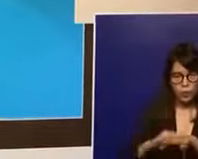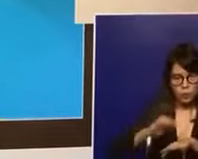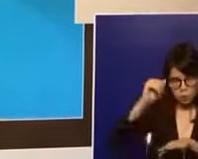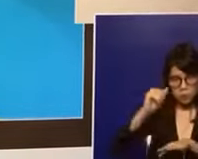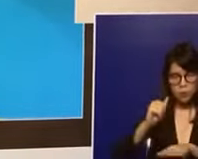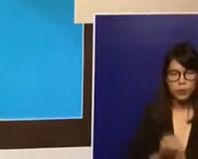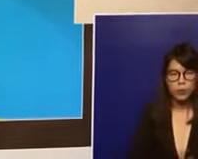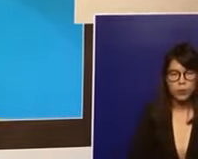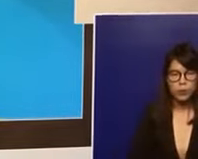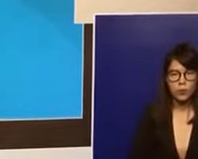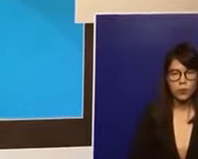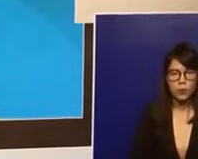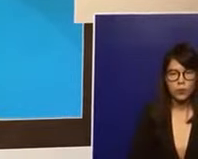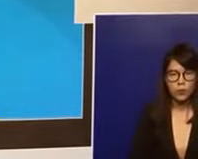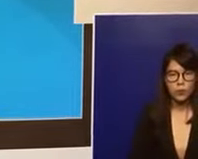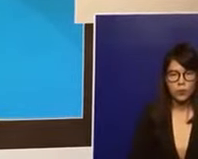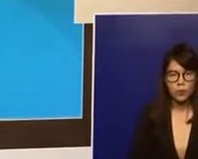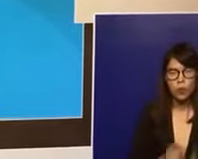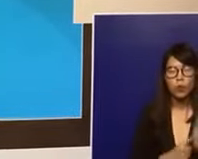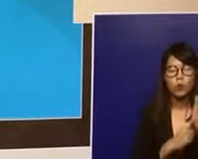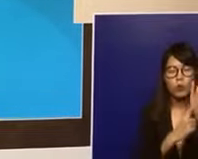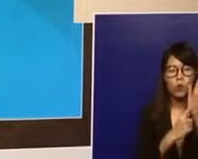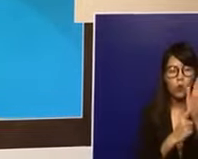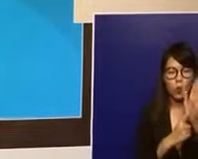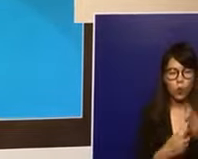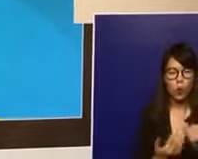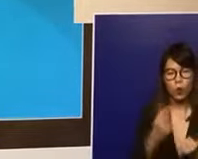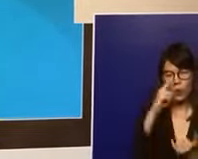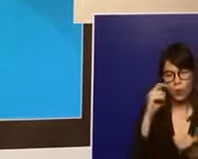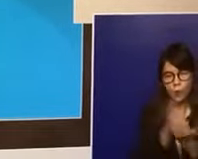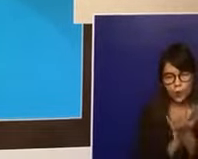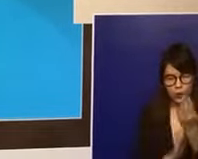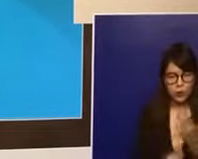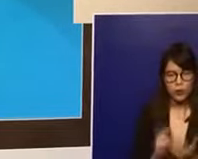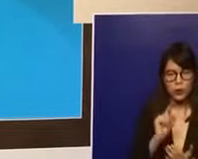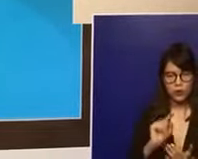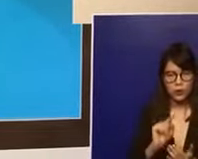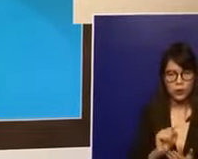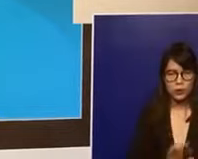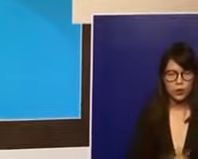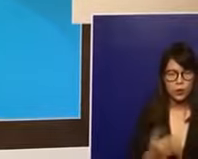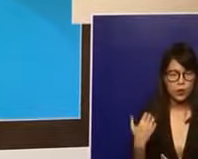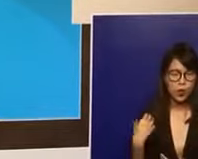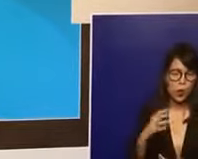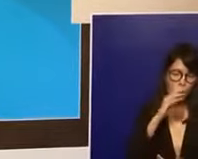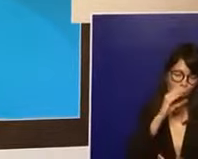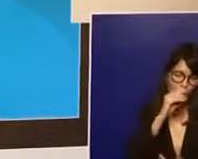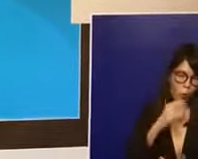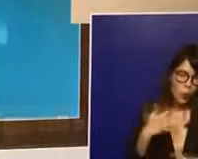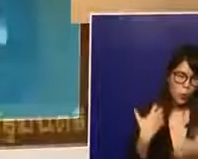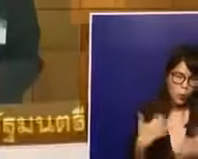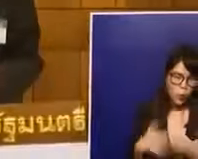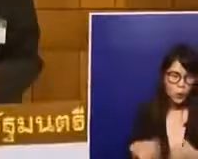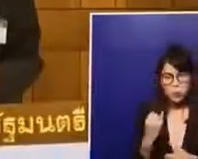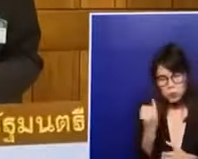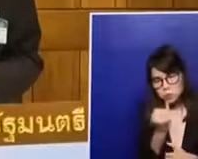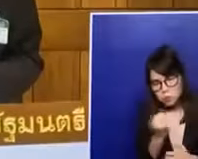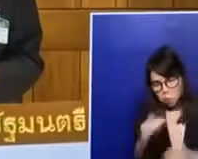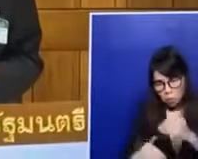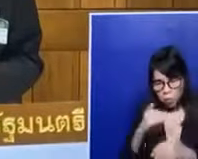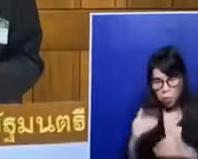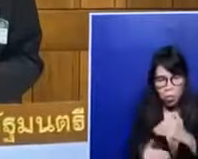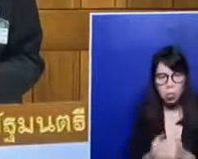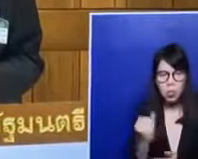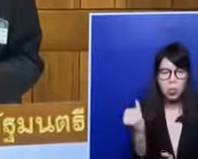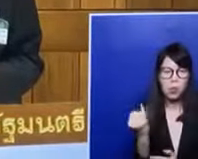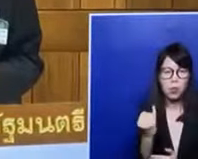เชียผมแค่ยกตัวอย่างนะครับประเทศไทยที่ทุกคนก็บ่นว่าเราไม่ดีไม่พัฒนาแ